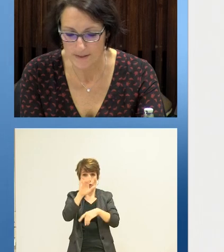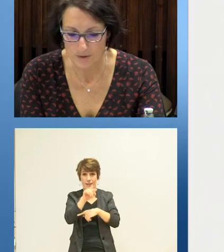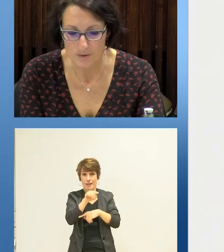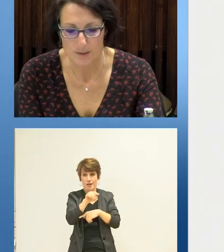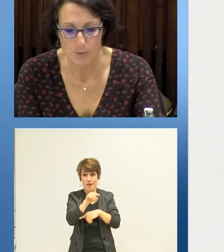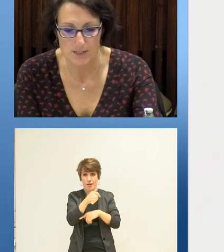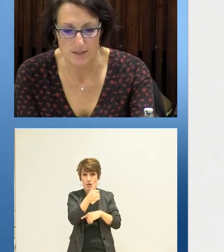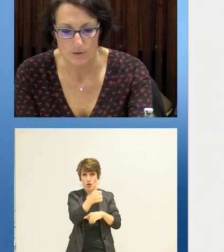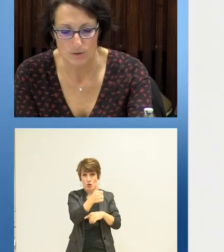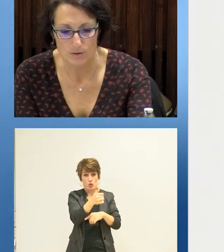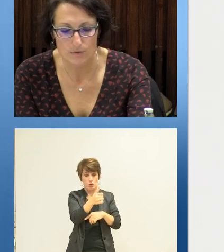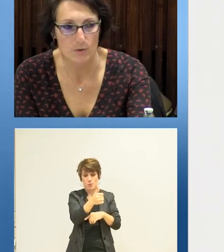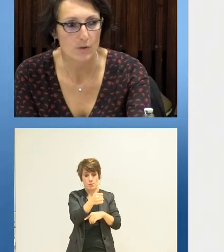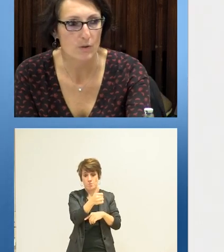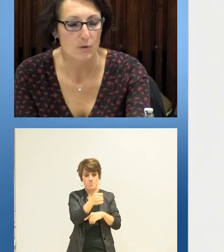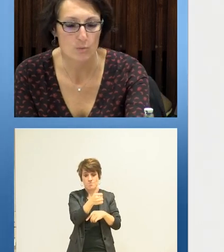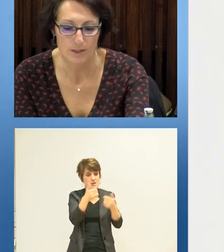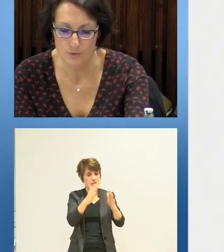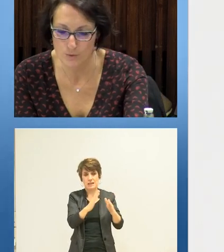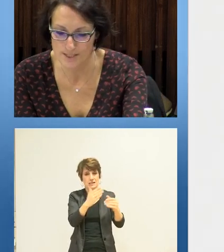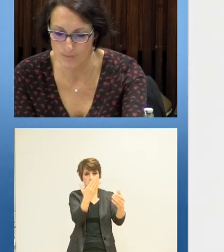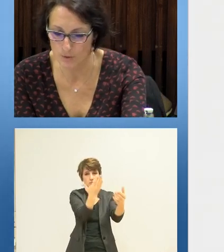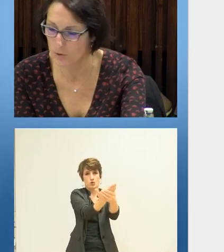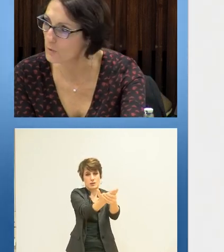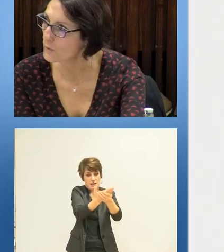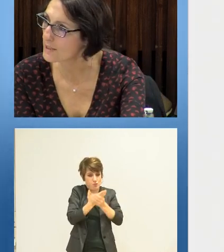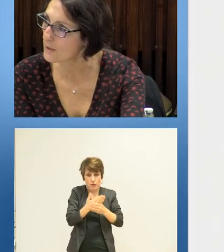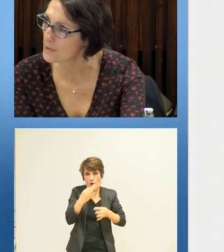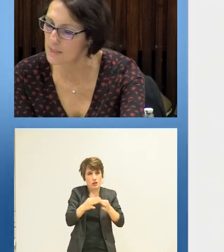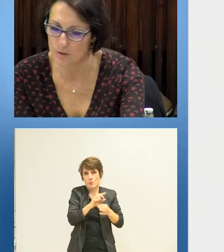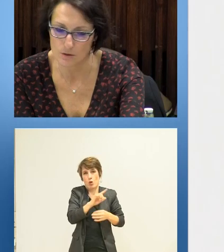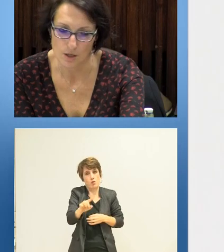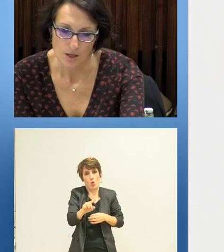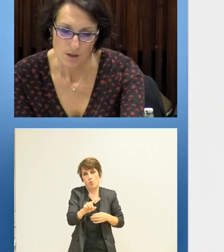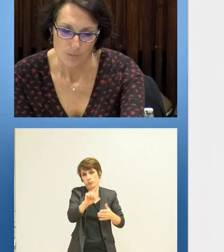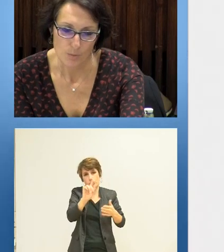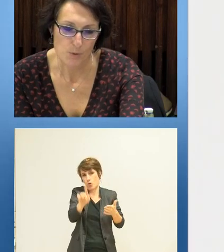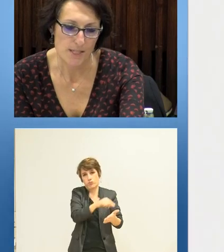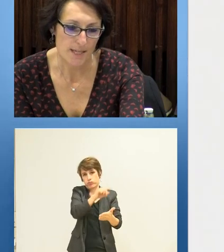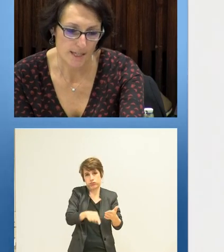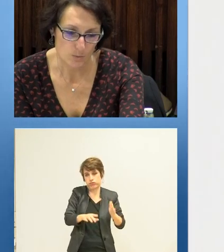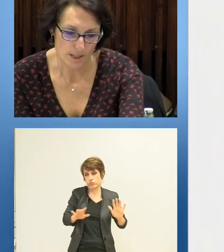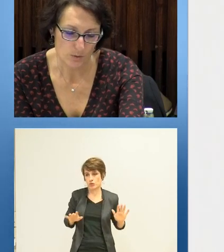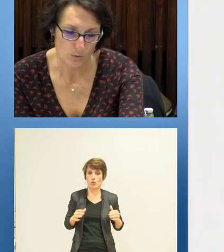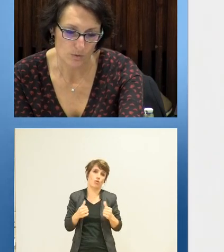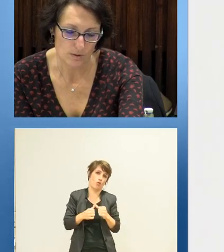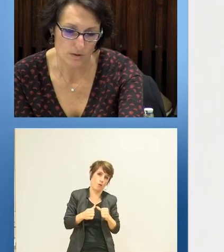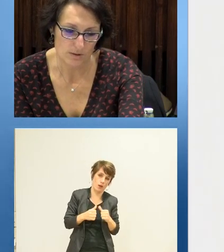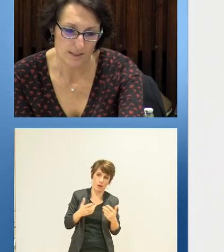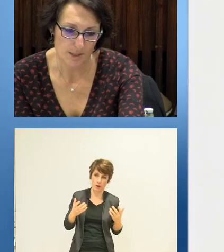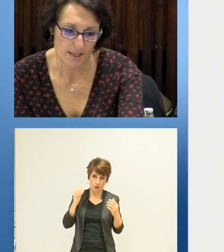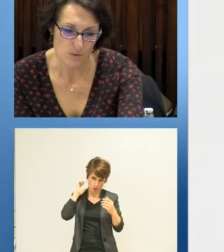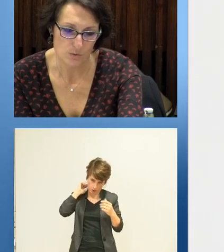pas souhaité déposer d'offre au mois de septembre donc il est aussi proposé et nous acteront